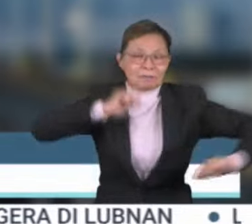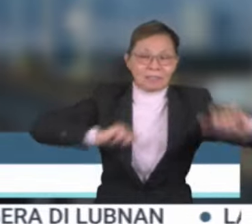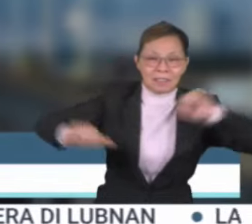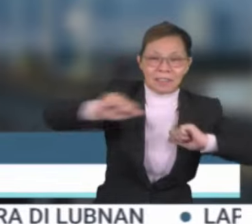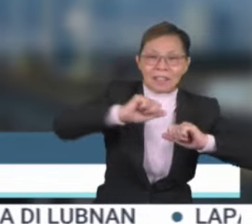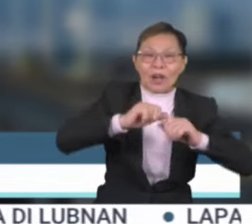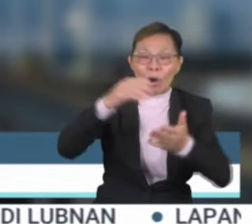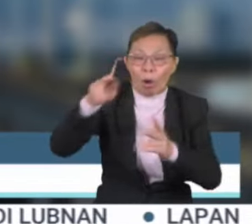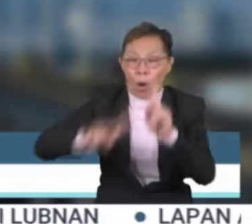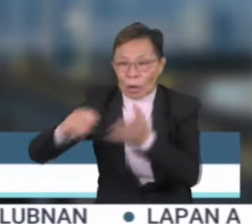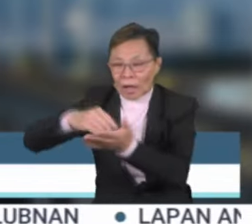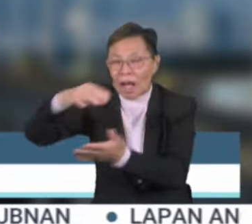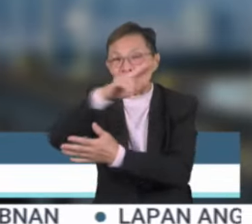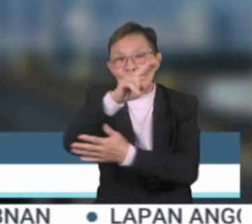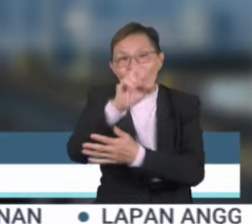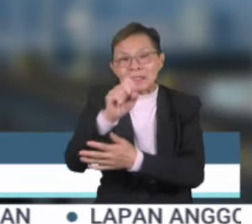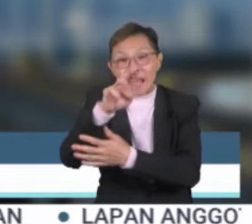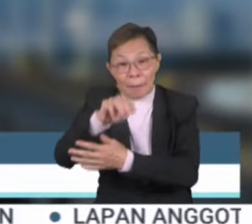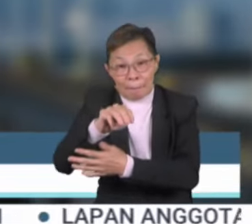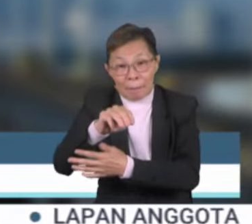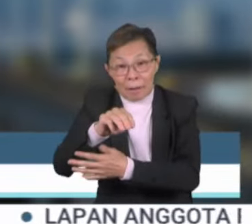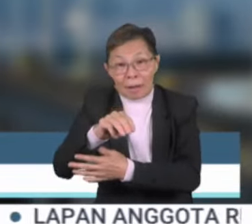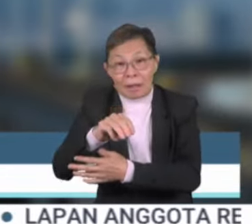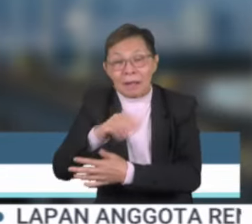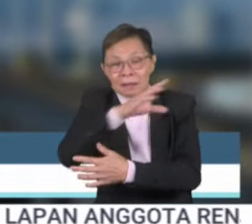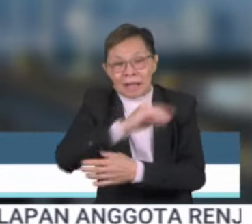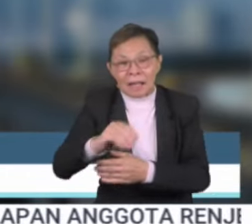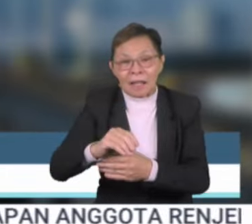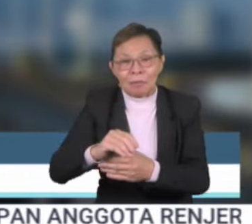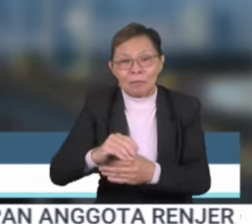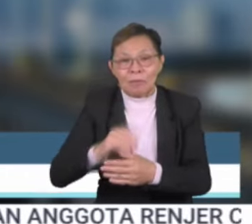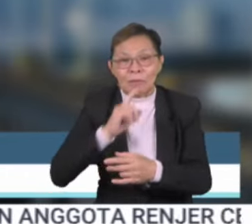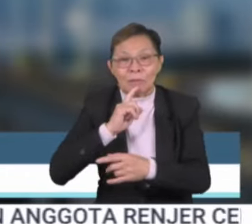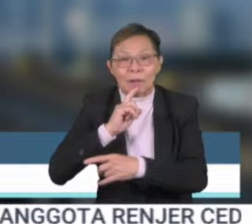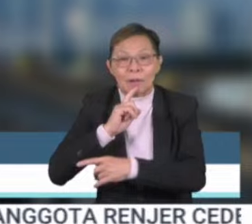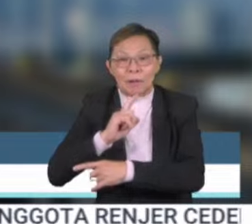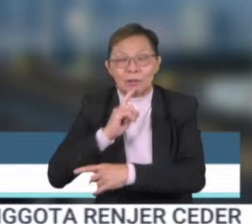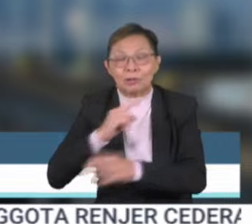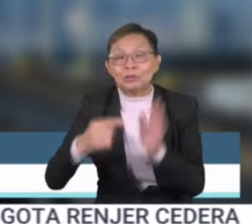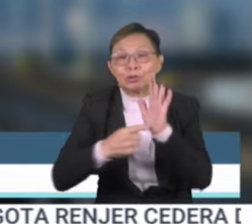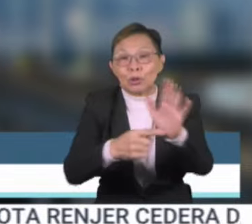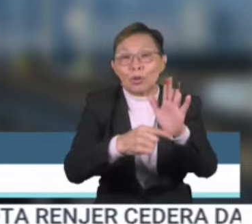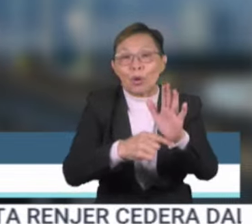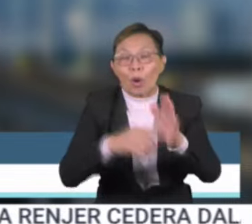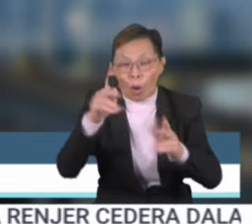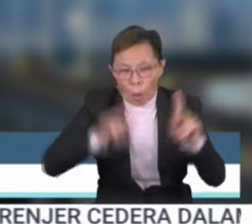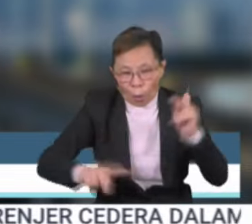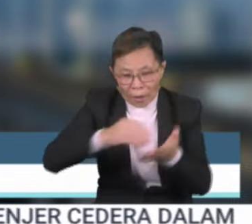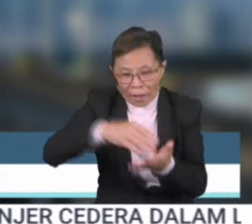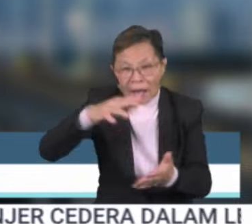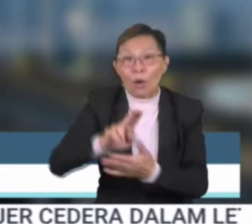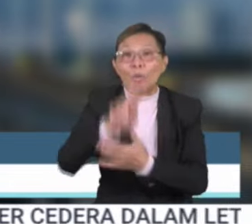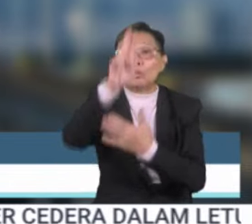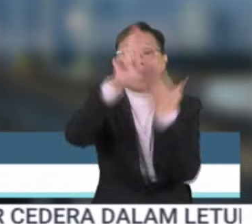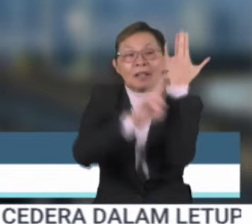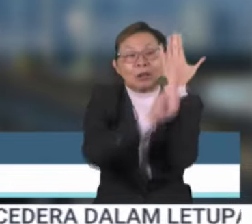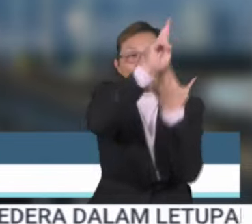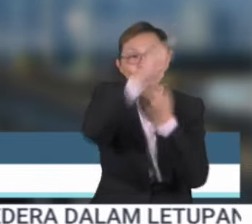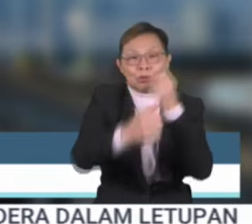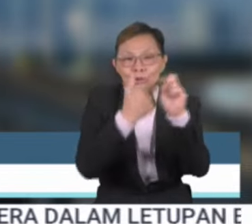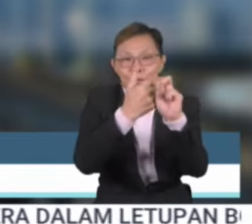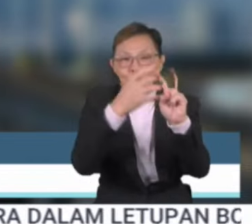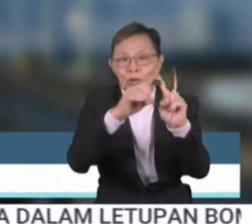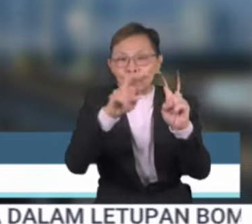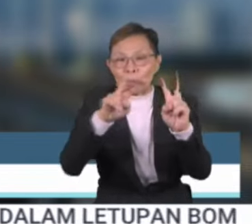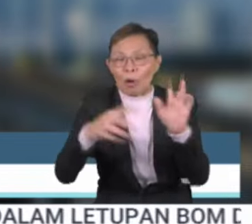Mustika Bumi Universiti Sains Malaysia USM dalam manifestasi Bangsawan Wilayah Utara 2024.